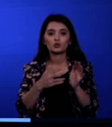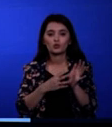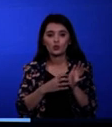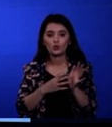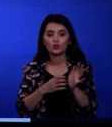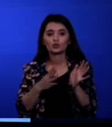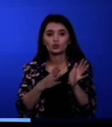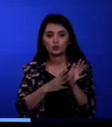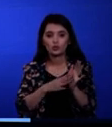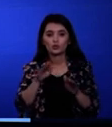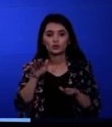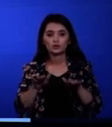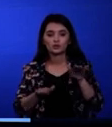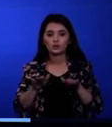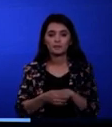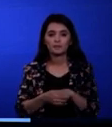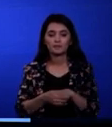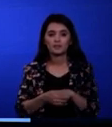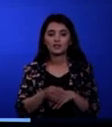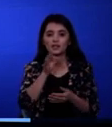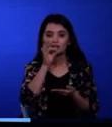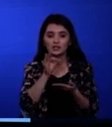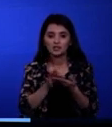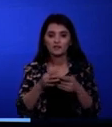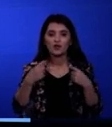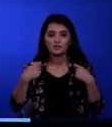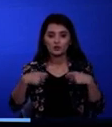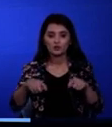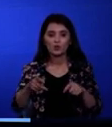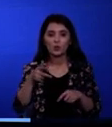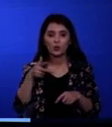3909 kilogram sotildi. Javob: sotildi